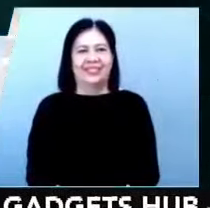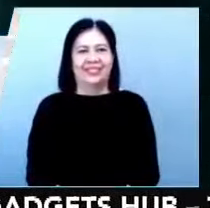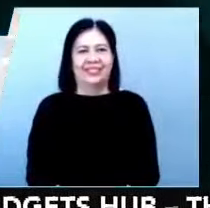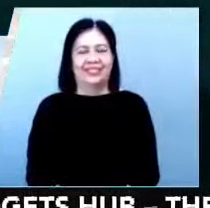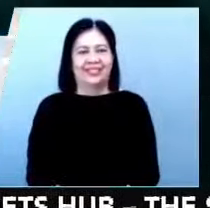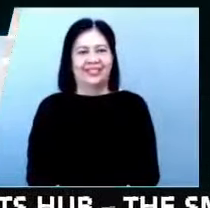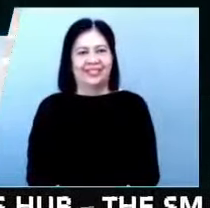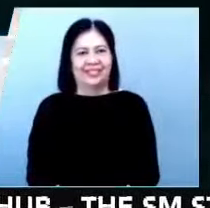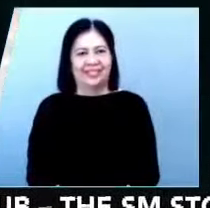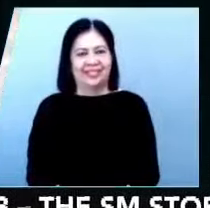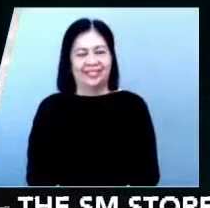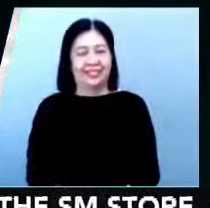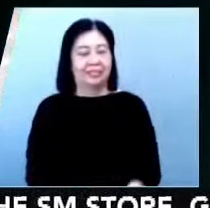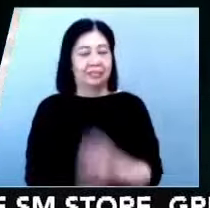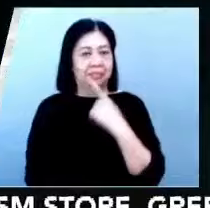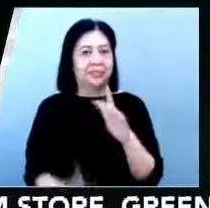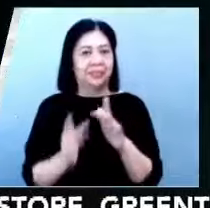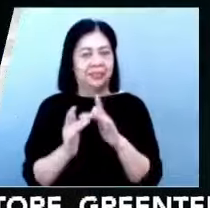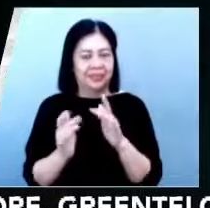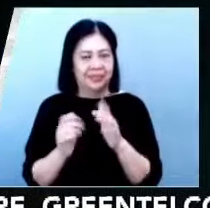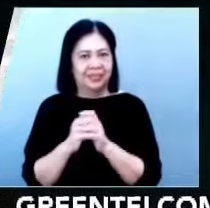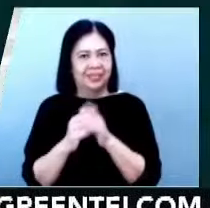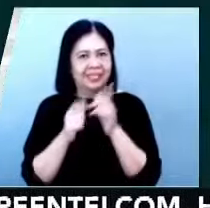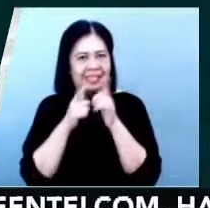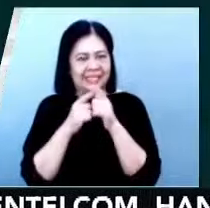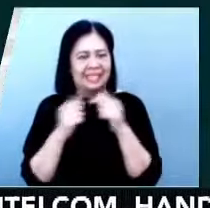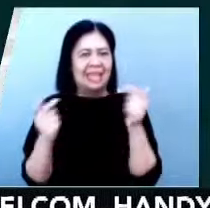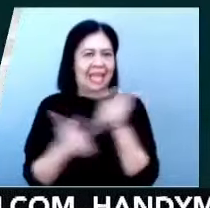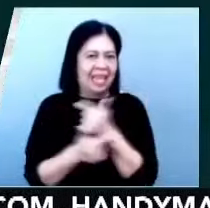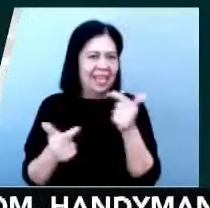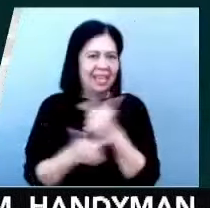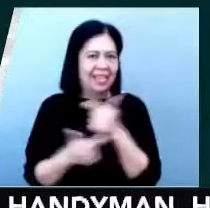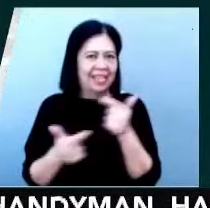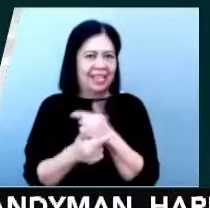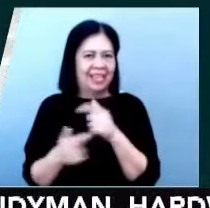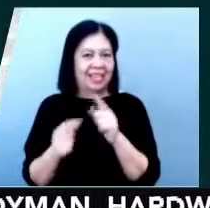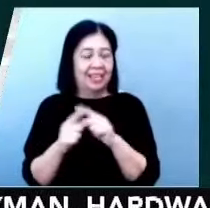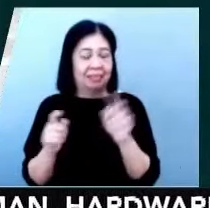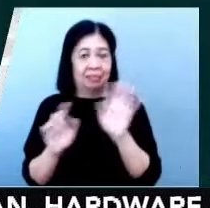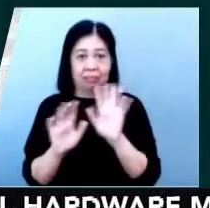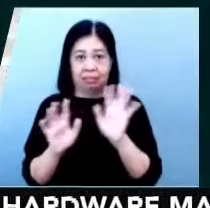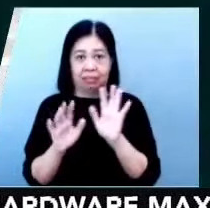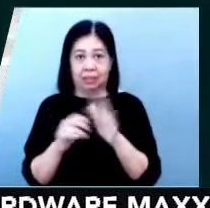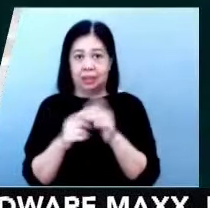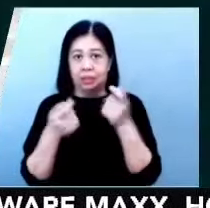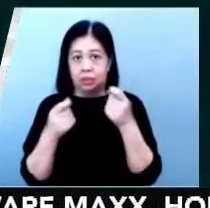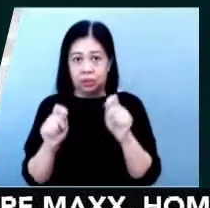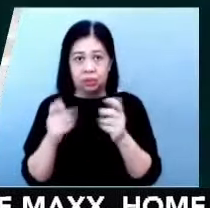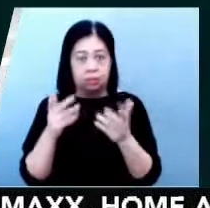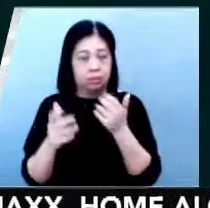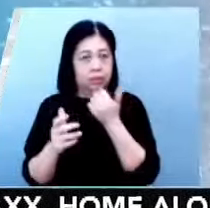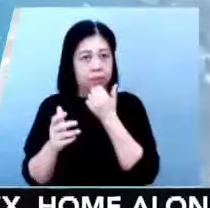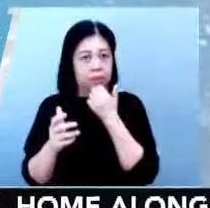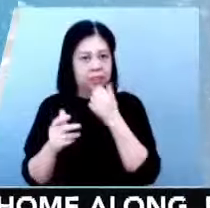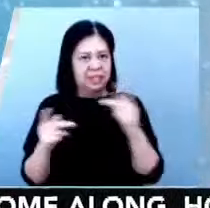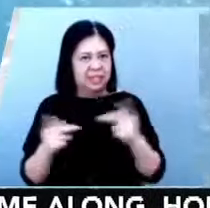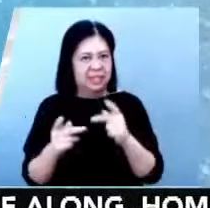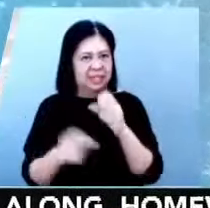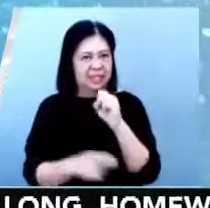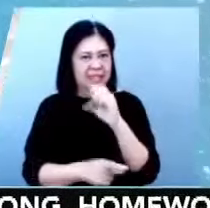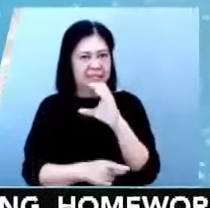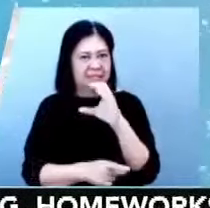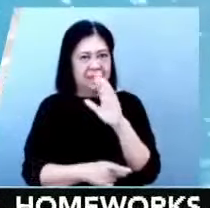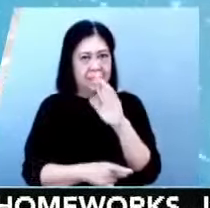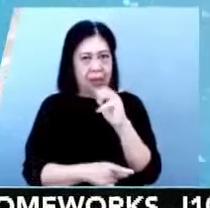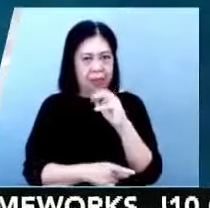Pati netizens, nanginginig din sa kakatawa. Pero huwag bastang subukan at baka pulikatin, mas mabuting magpaturo